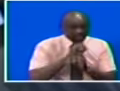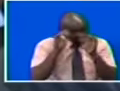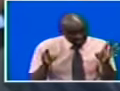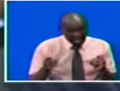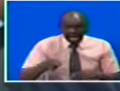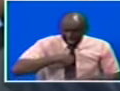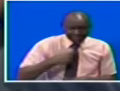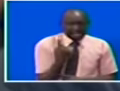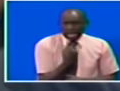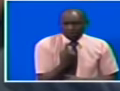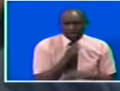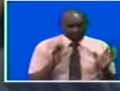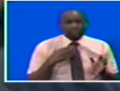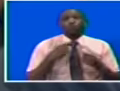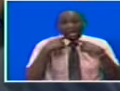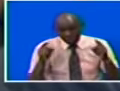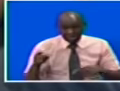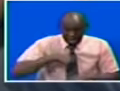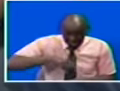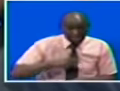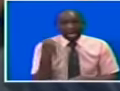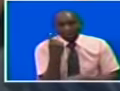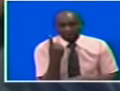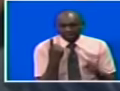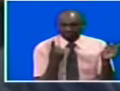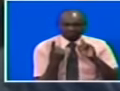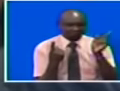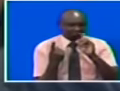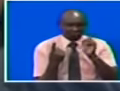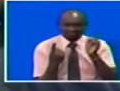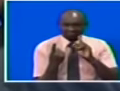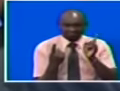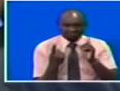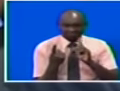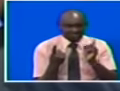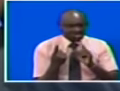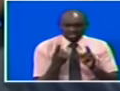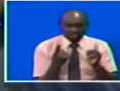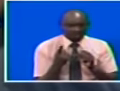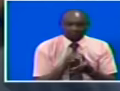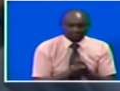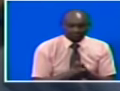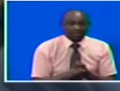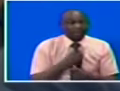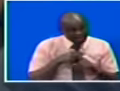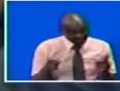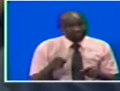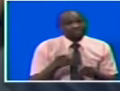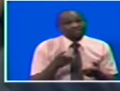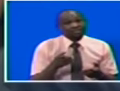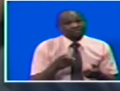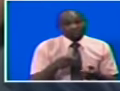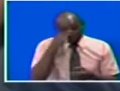kwamba hatuko hapa kutangaza kwamba sisi tutaelekea moja kwa moja hadi IBC. Ingawaji, kwa